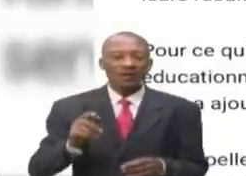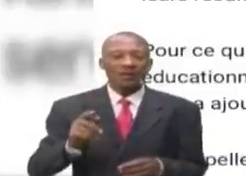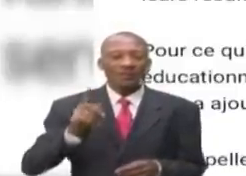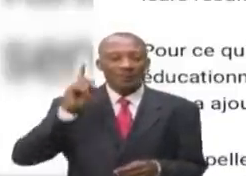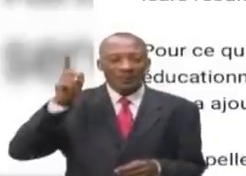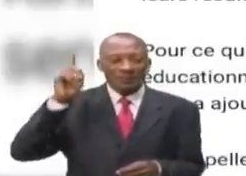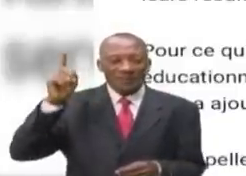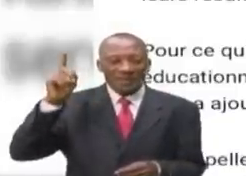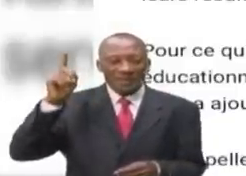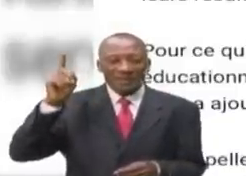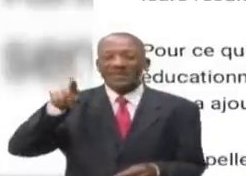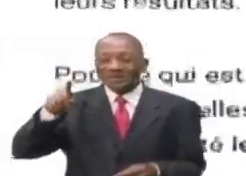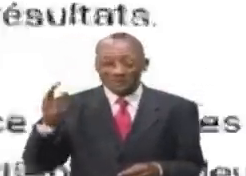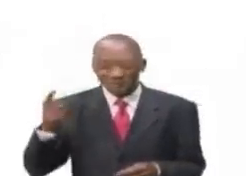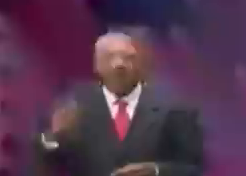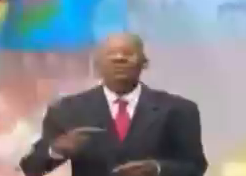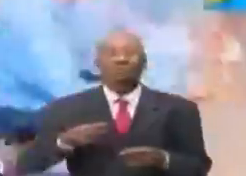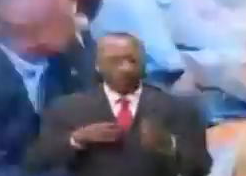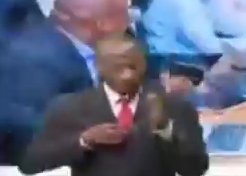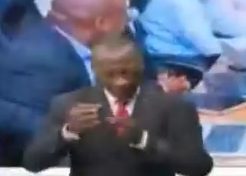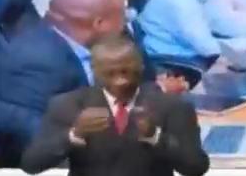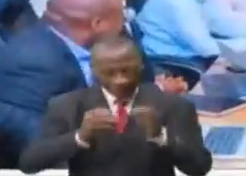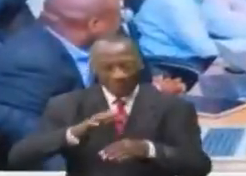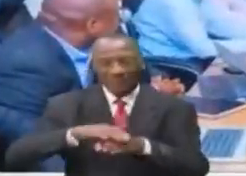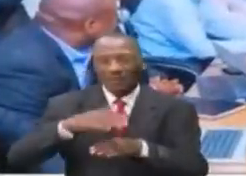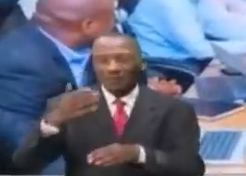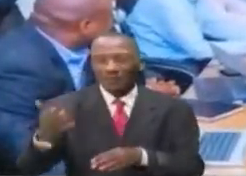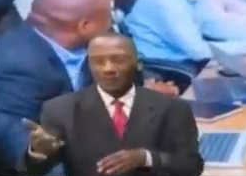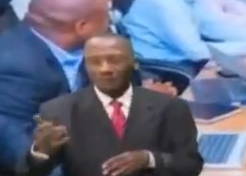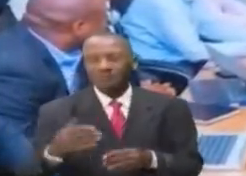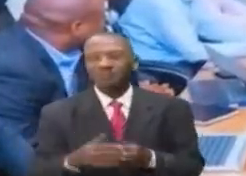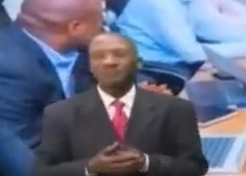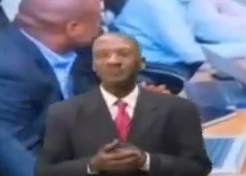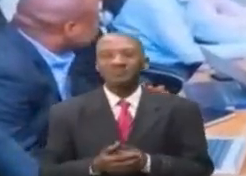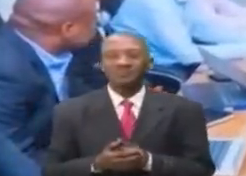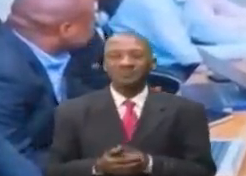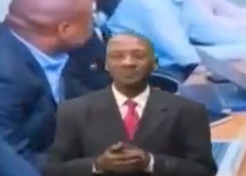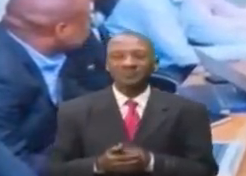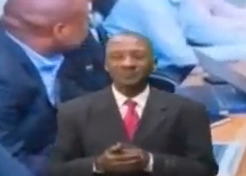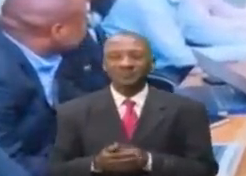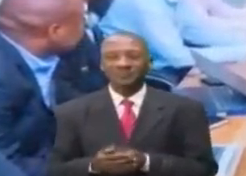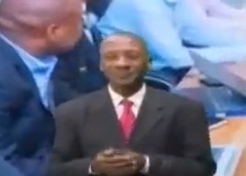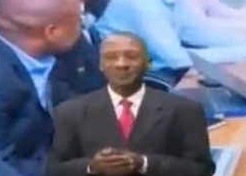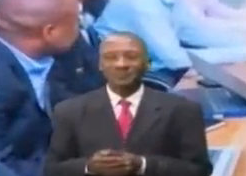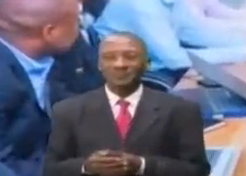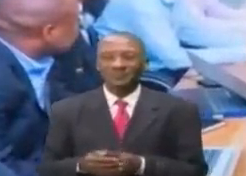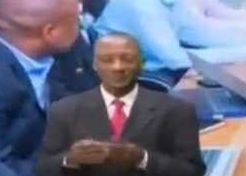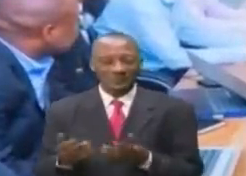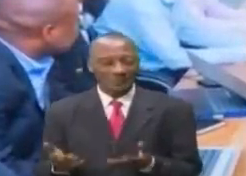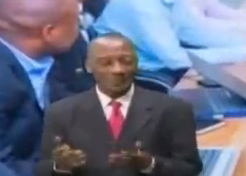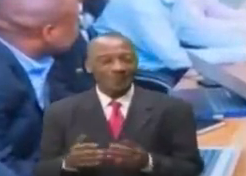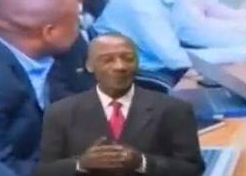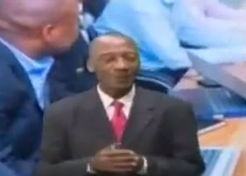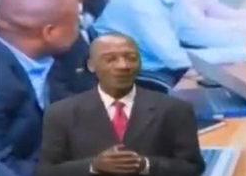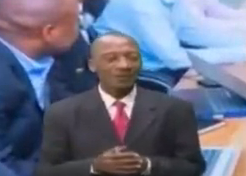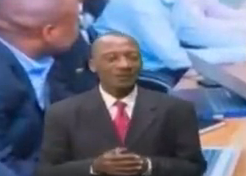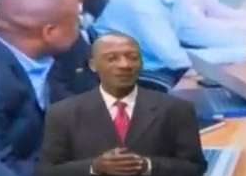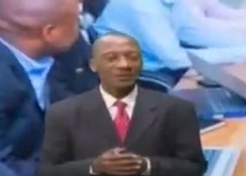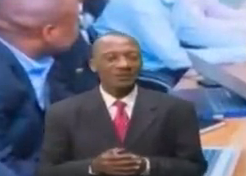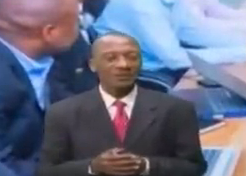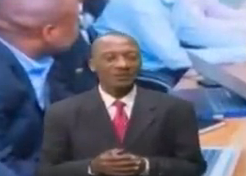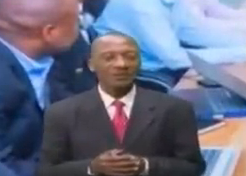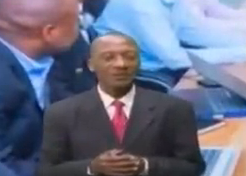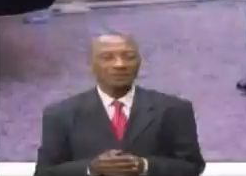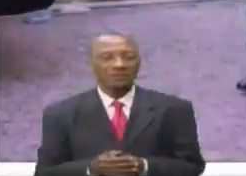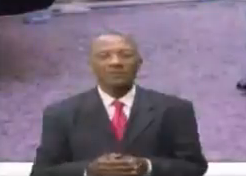résultats seront publiés l'avant-midi. À l'ARSP, le DG Miguel Cachal lance un signal fort